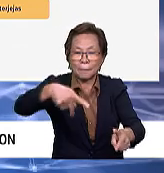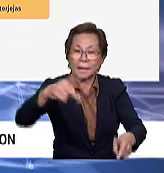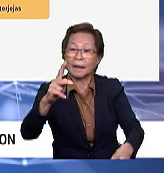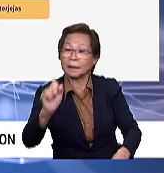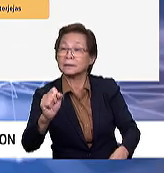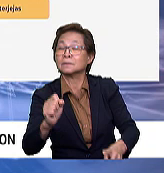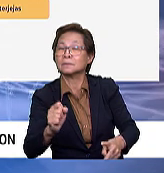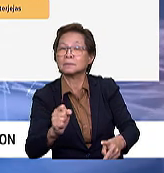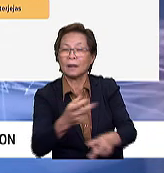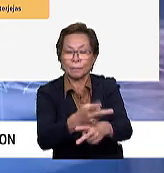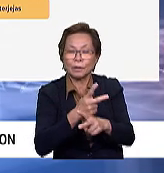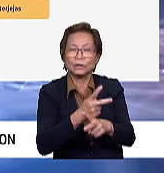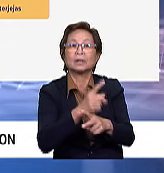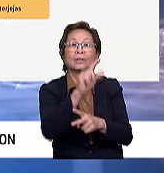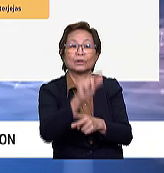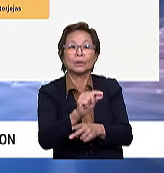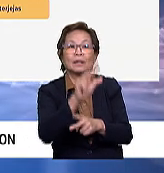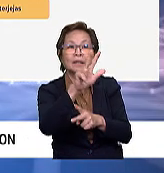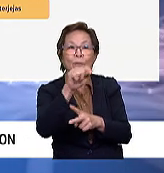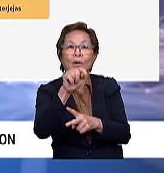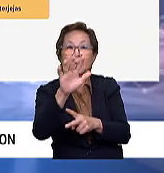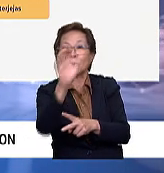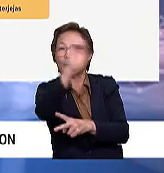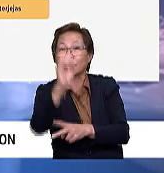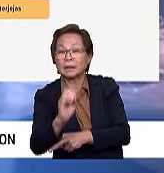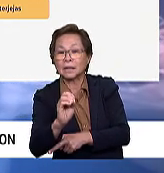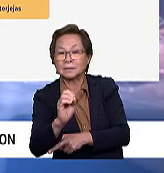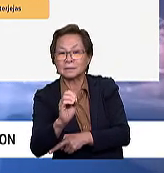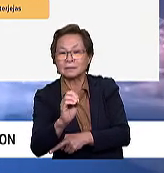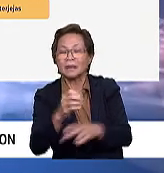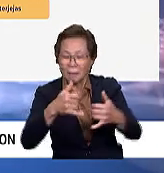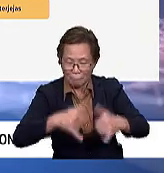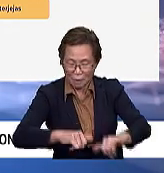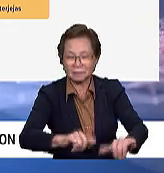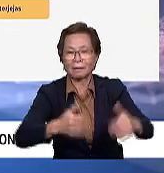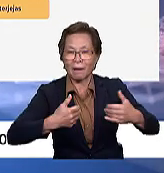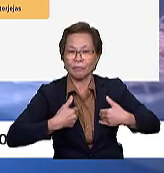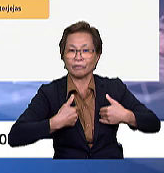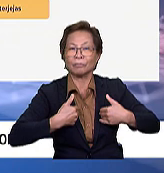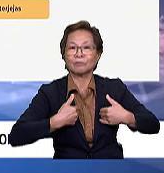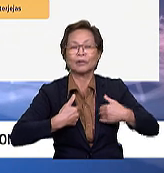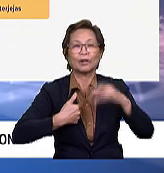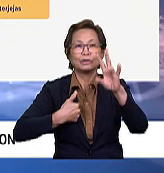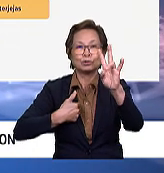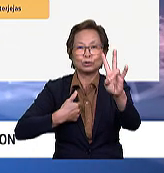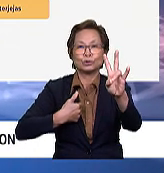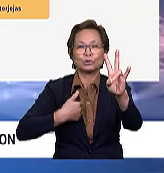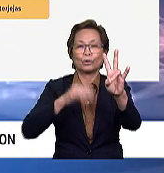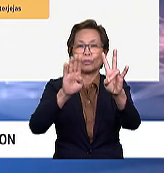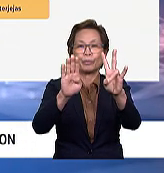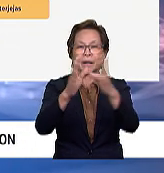enggak ada zaman serendah 3fun 500 yang masih tersedia adalah sebanyak tujuh